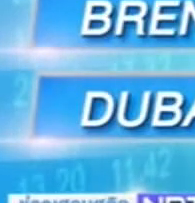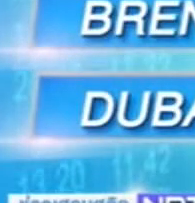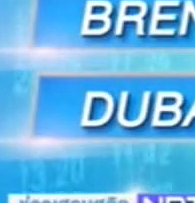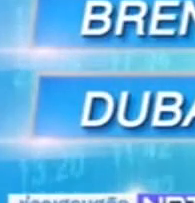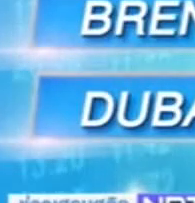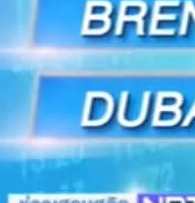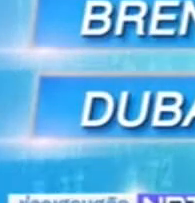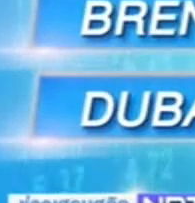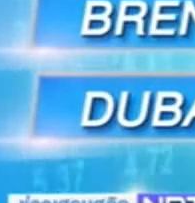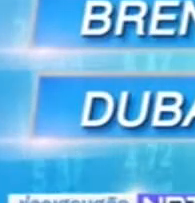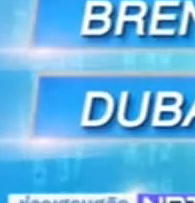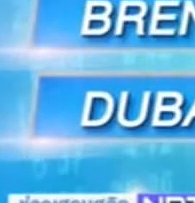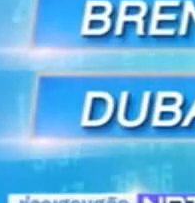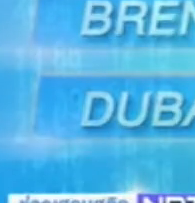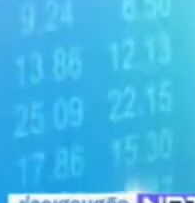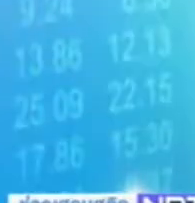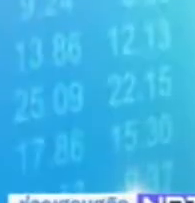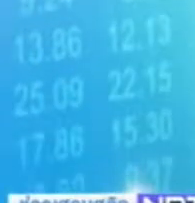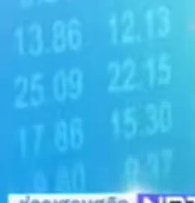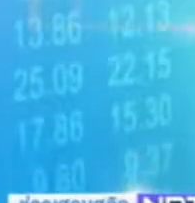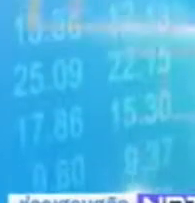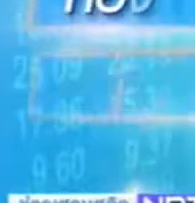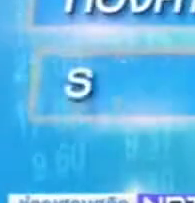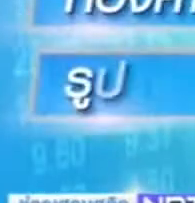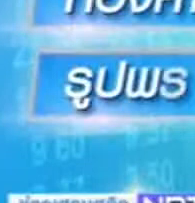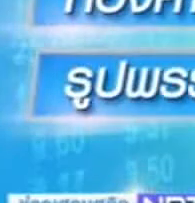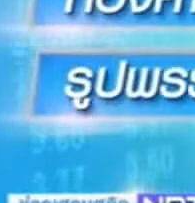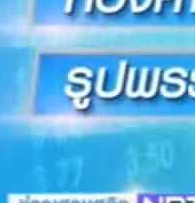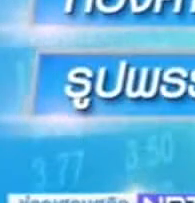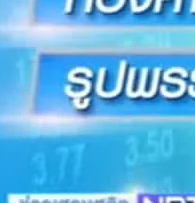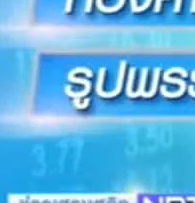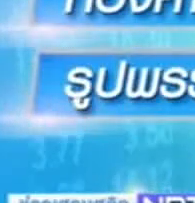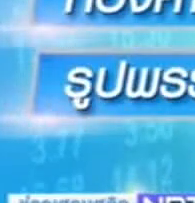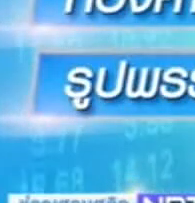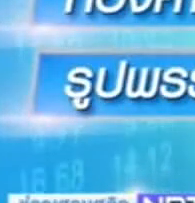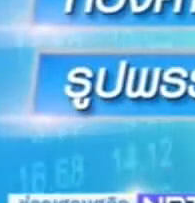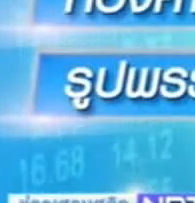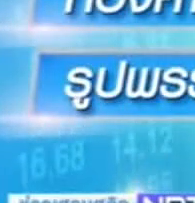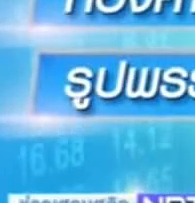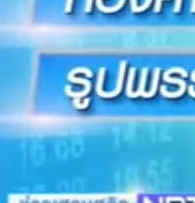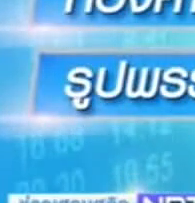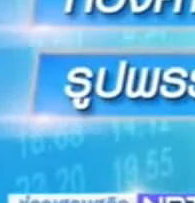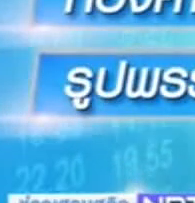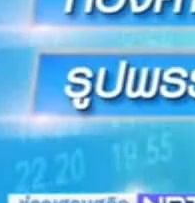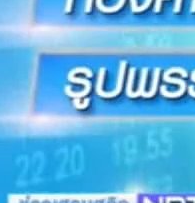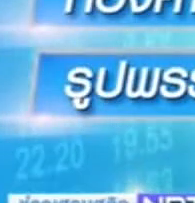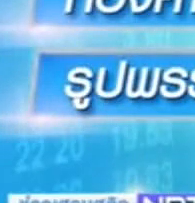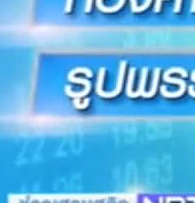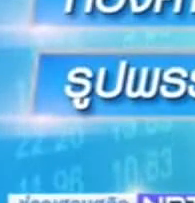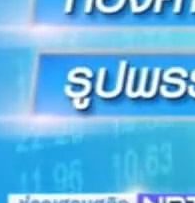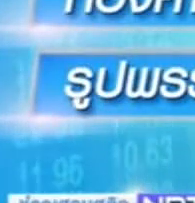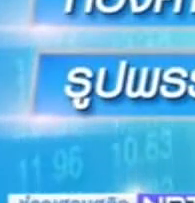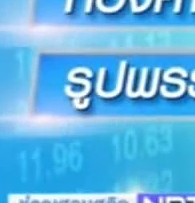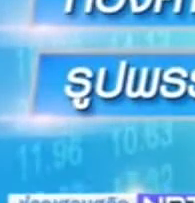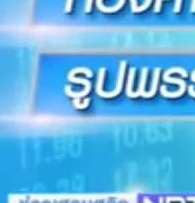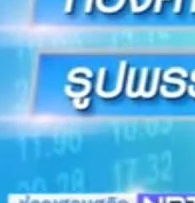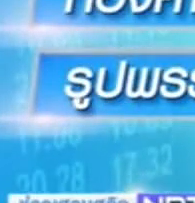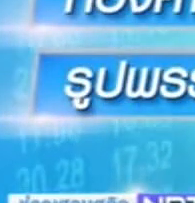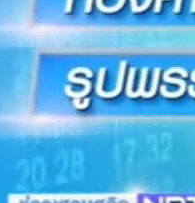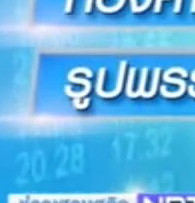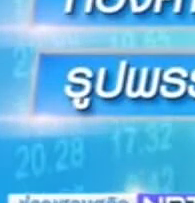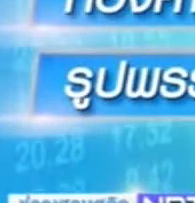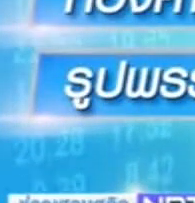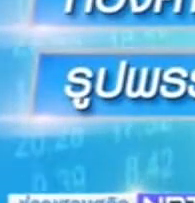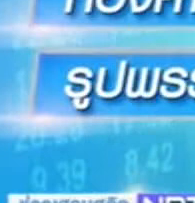ลงมาตามราคาทองในตลาดโลกที่ร่วงลงในรอบ 2เดือนนะคะโดยทองคำแท่งรับซื้อคืนที่บาทละ 19400